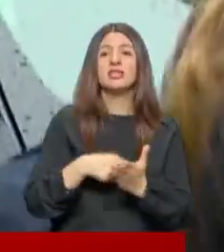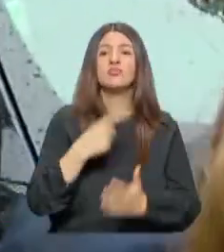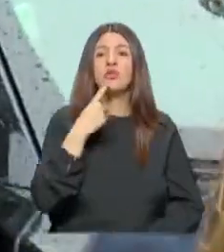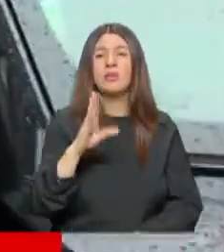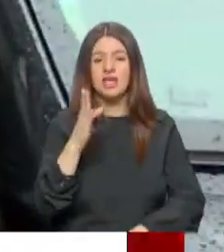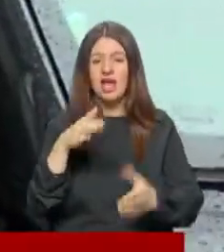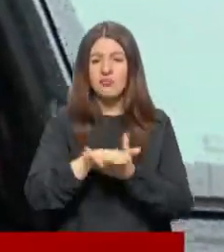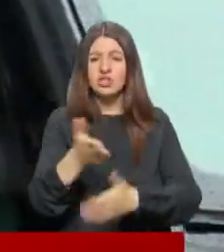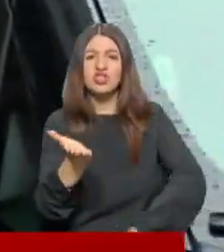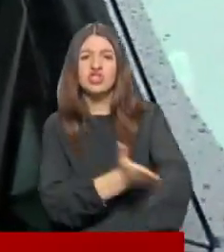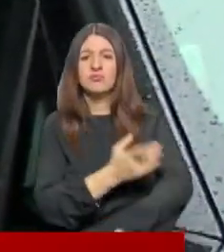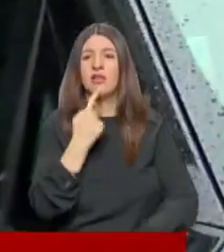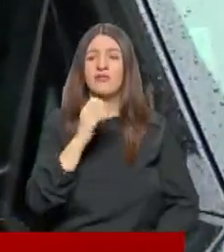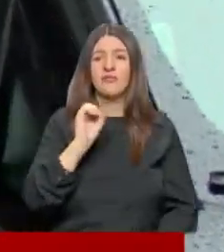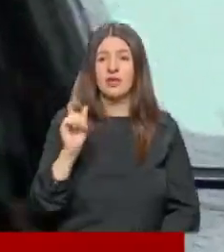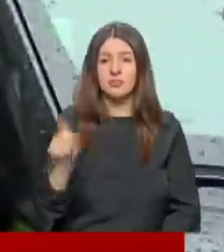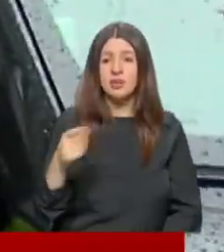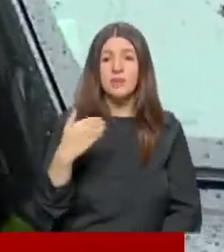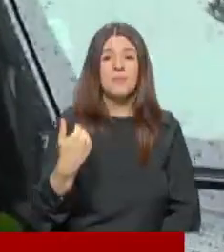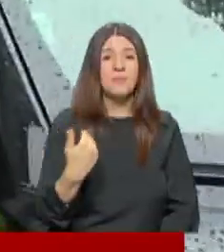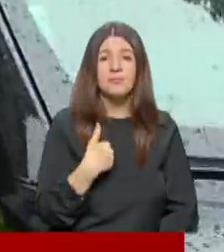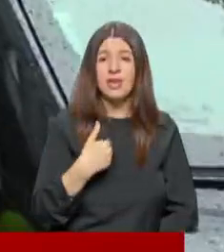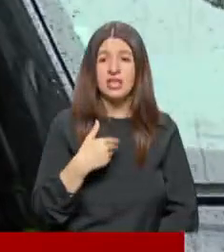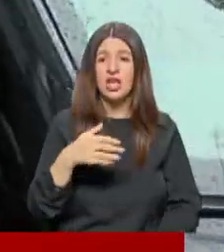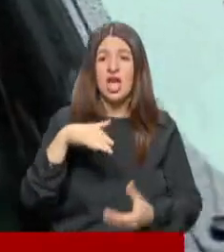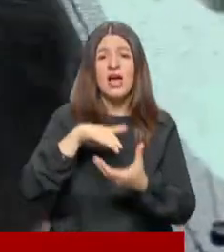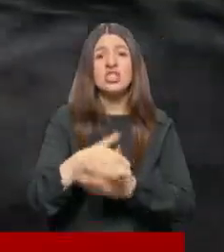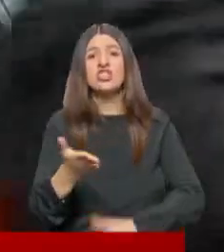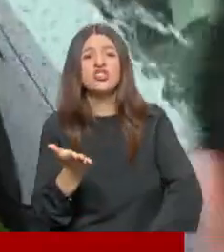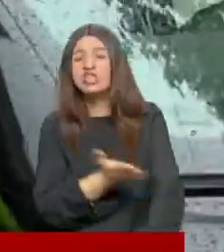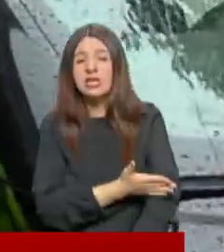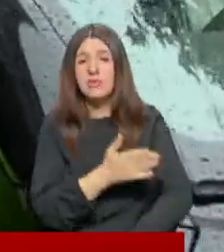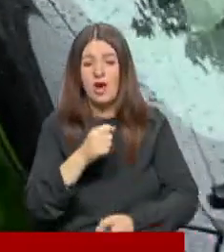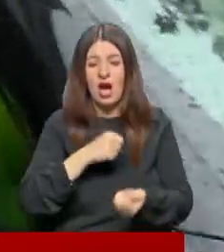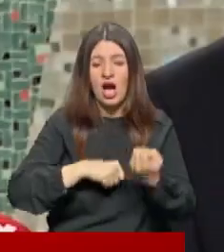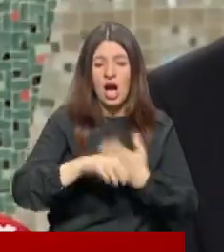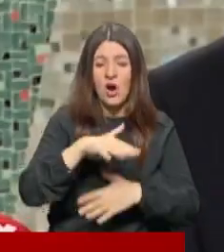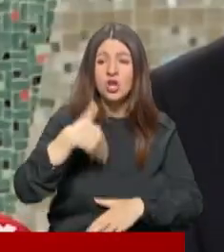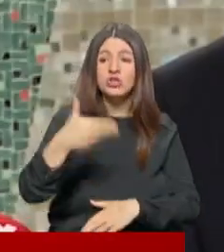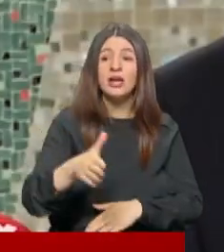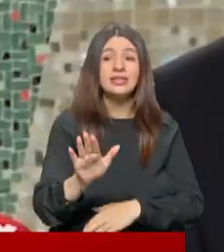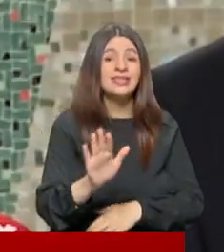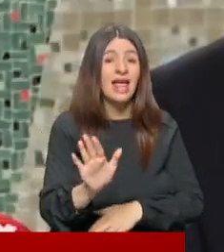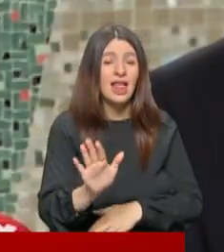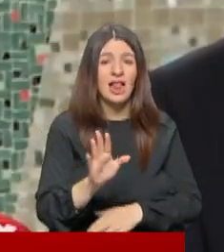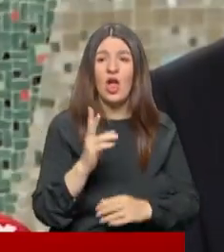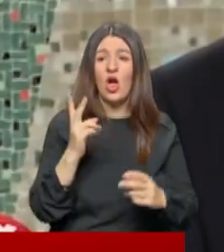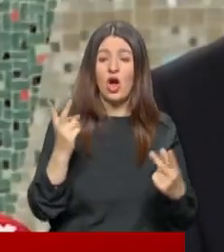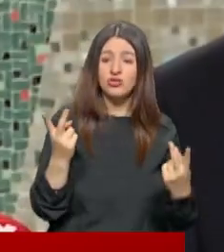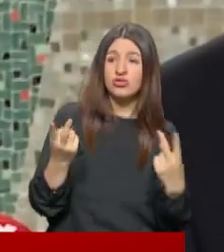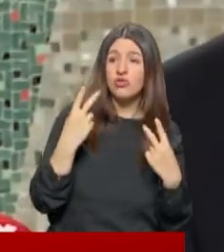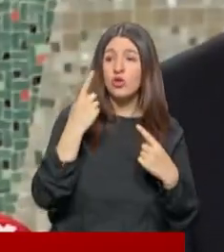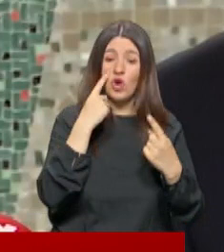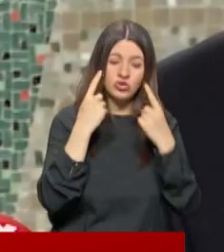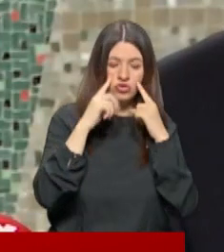vermeden çizme göndermesi yaptı. Ben çizmemi afet sonrası değil, gösteriş